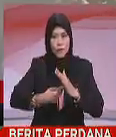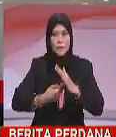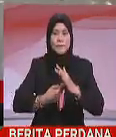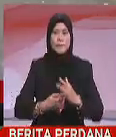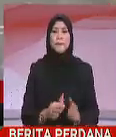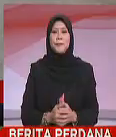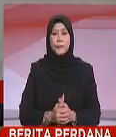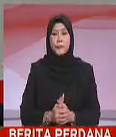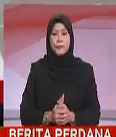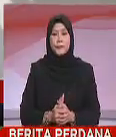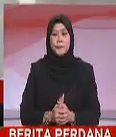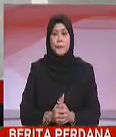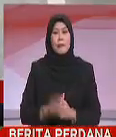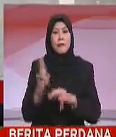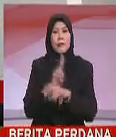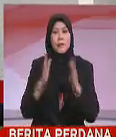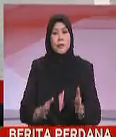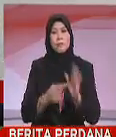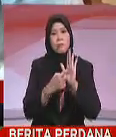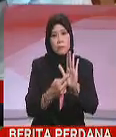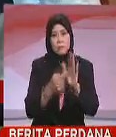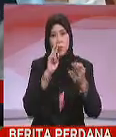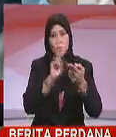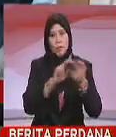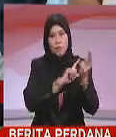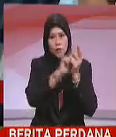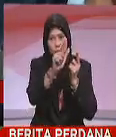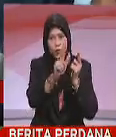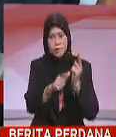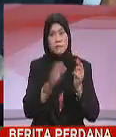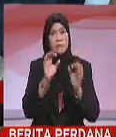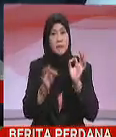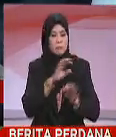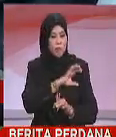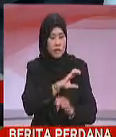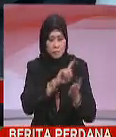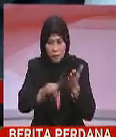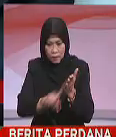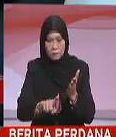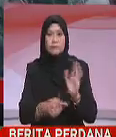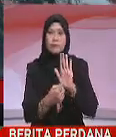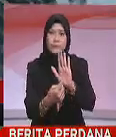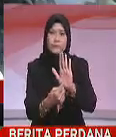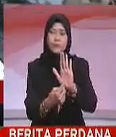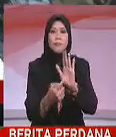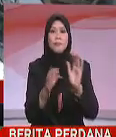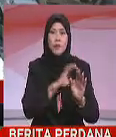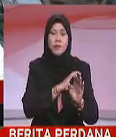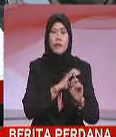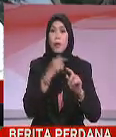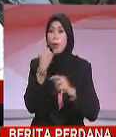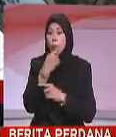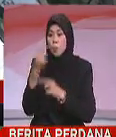dikuatkuasakan. Rata-rata pengguna mempamerkan surat kebenaran ketika ditahan pihak berkuasa. Namun bagi yang